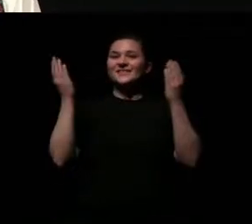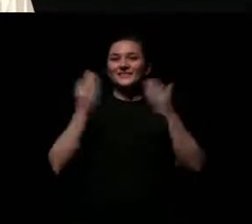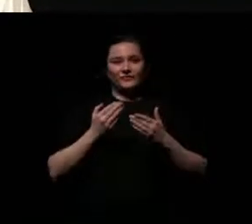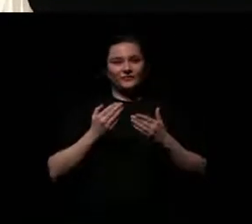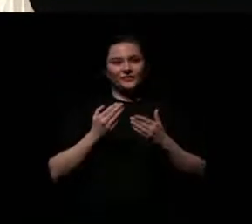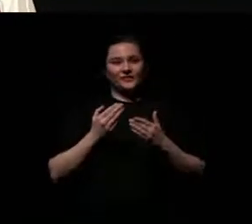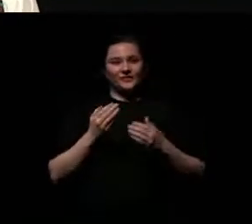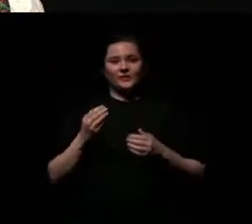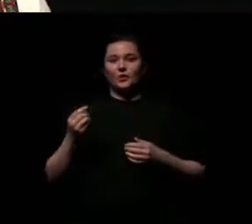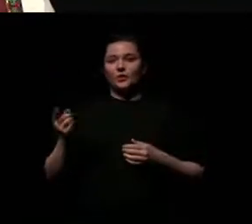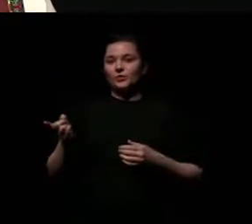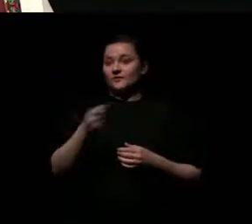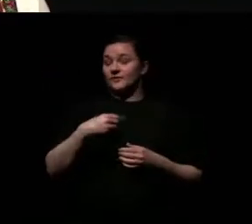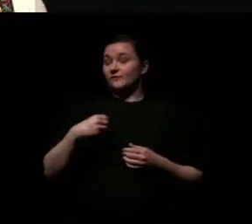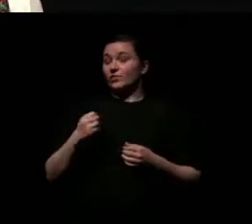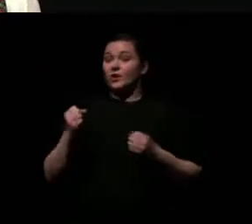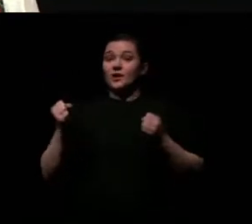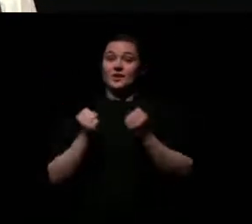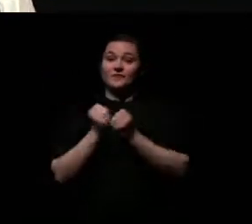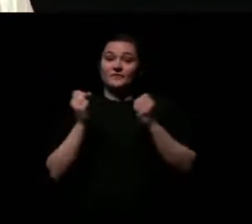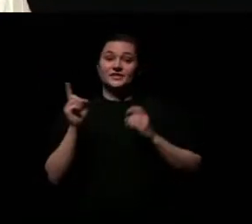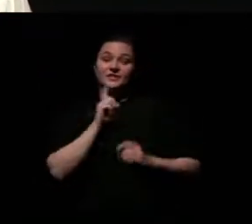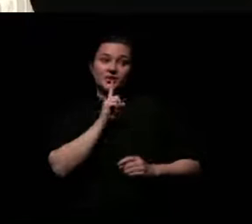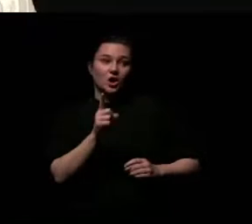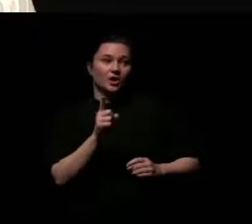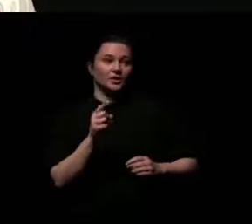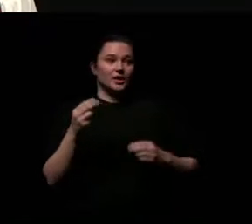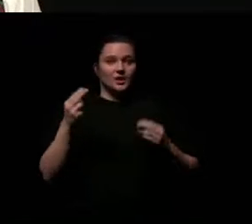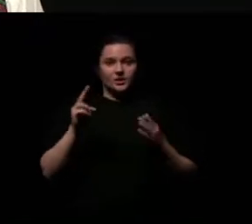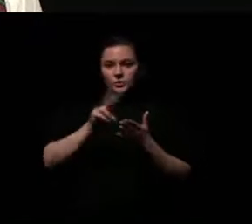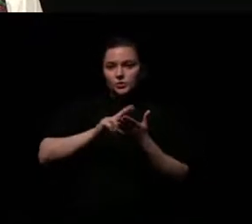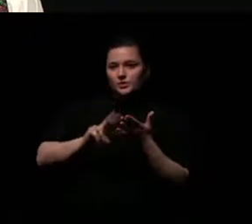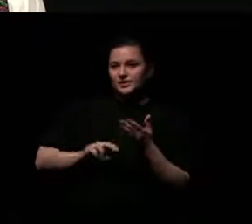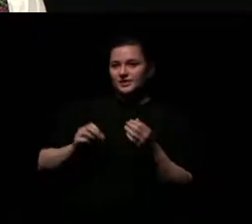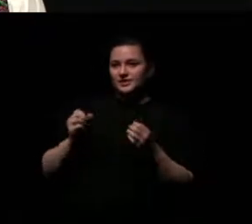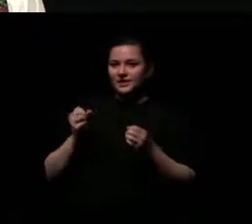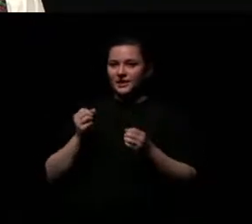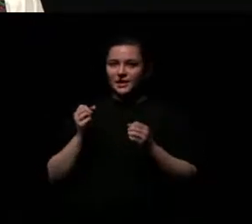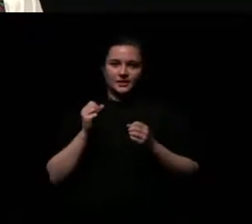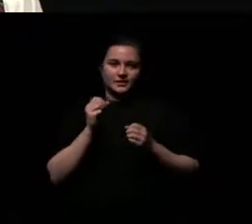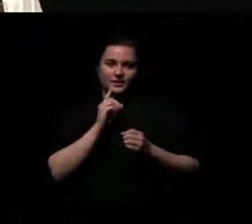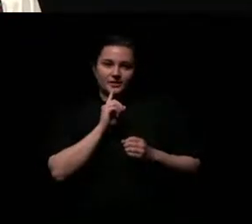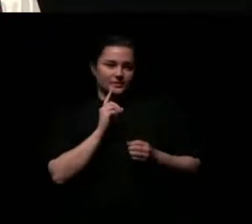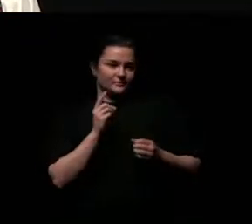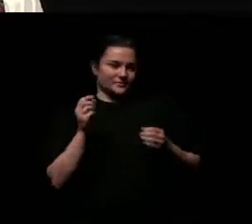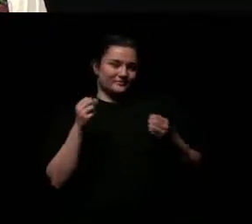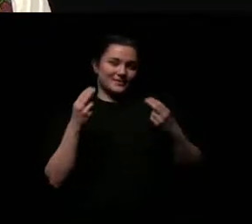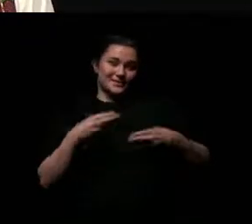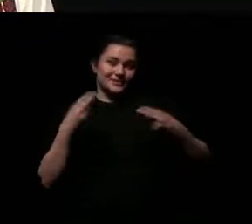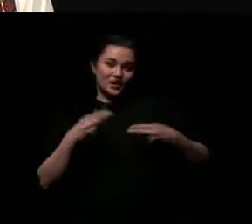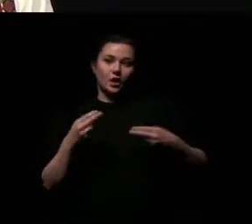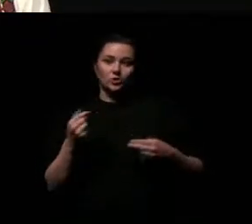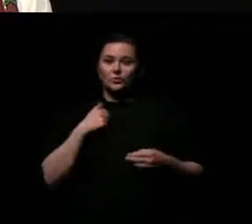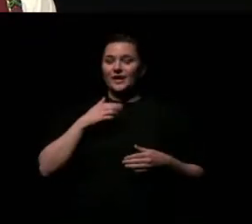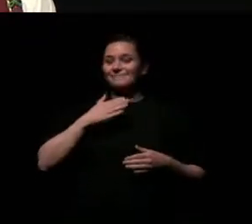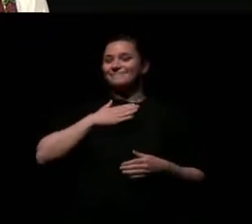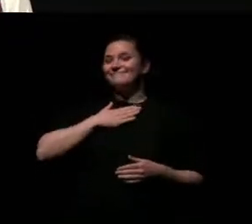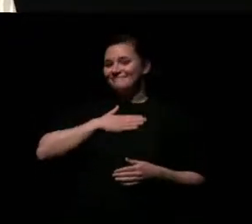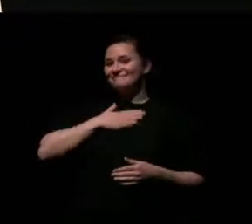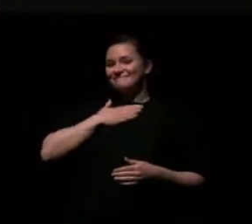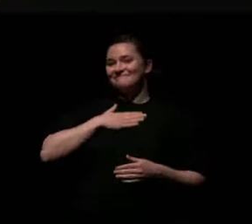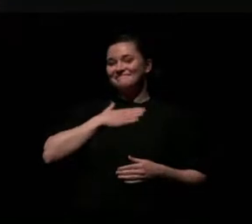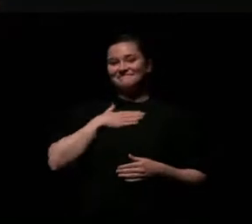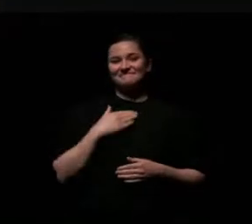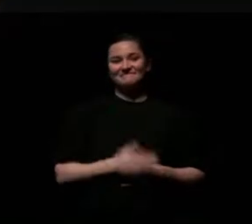får festtaler, helsinger og en lang rekke kunstneriske innslag. Jeg gleder meg veldig mye til det. Jeg vil også nevne